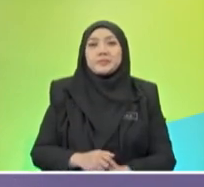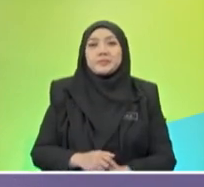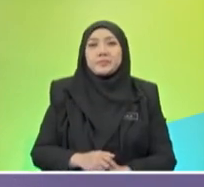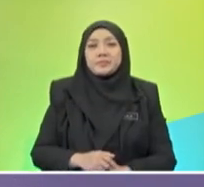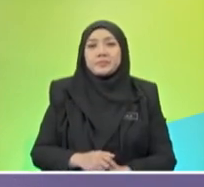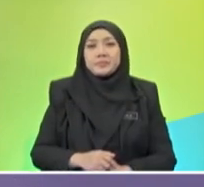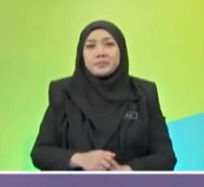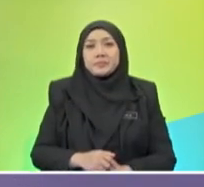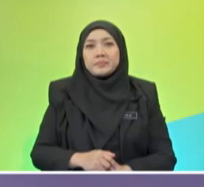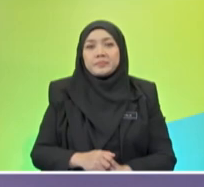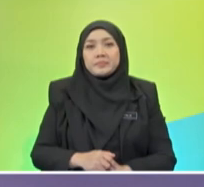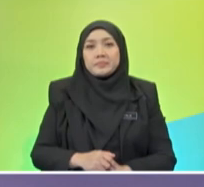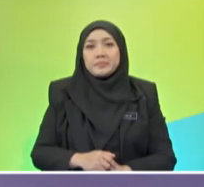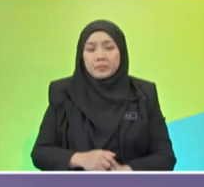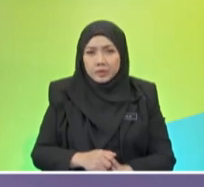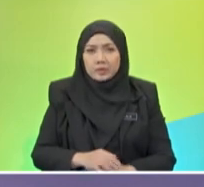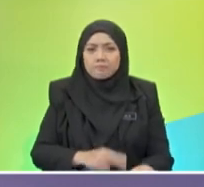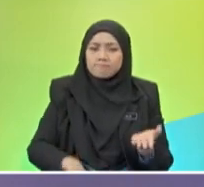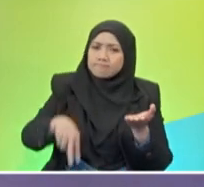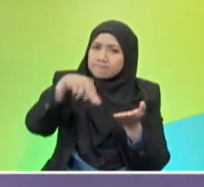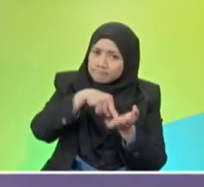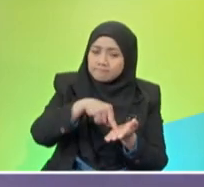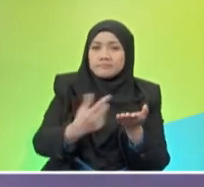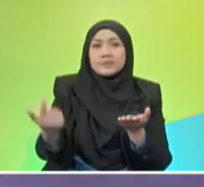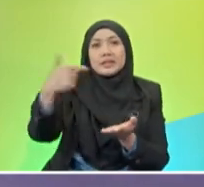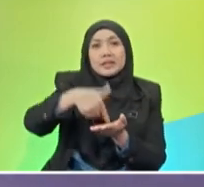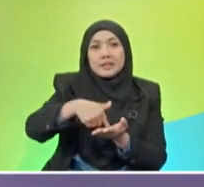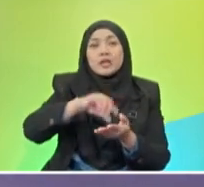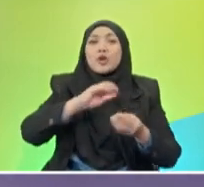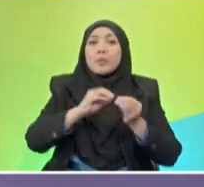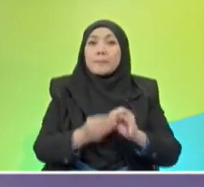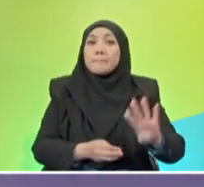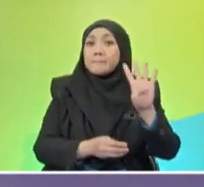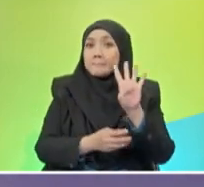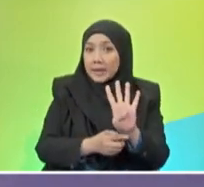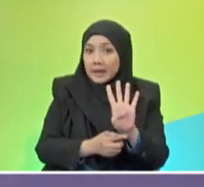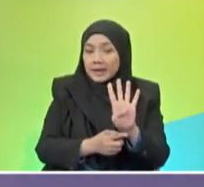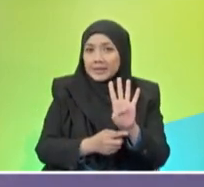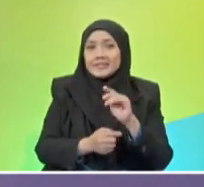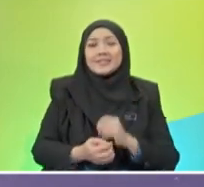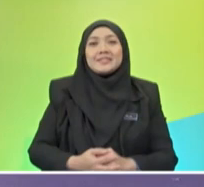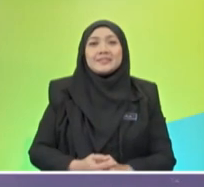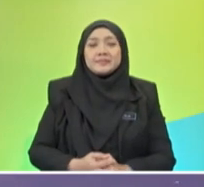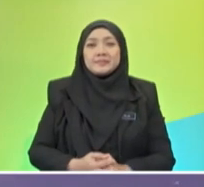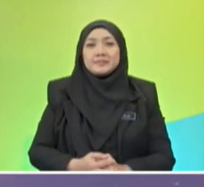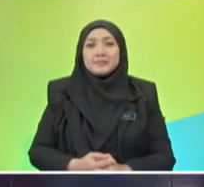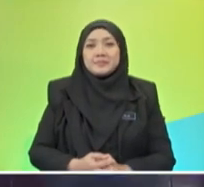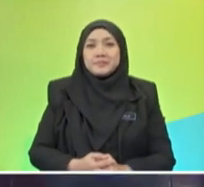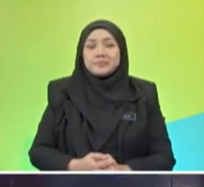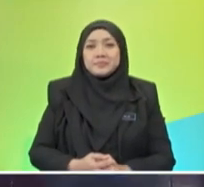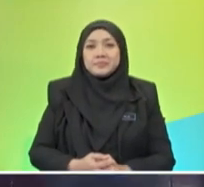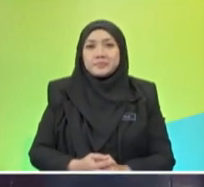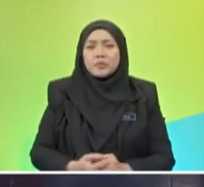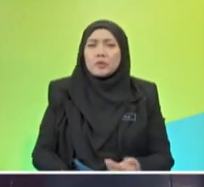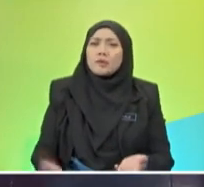ketiga. Naik lagi. 3, 4. Anak tangga keempat. Anak tangga keempat. Dia naik lagi.